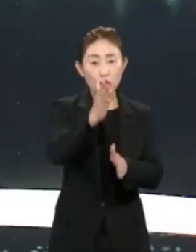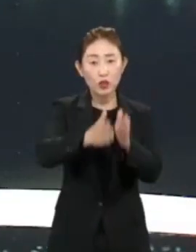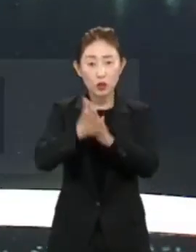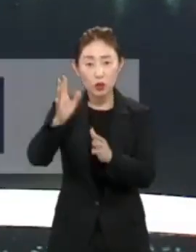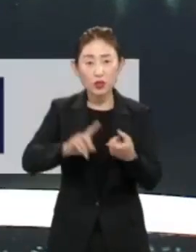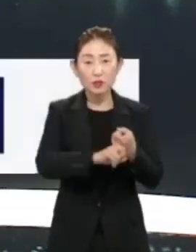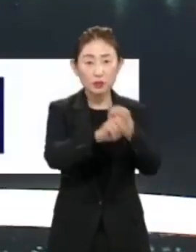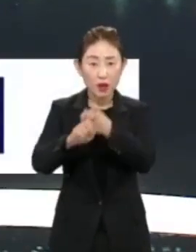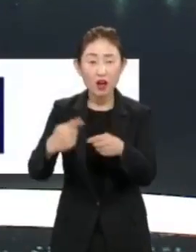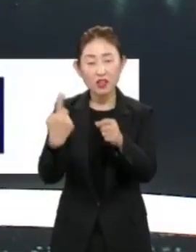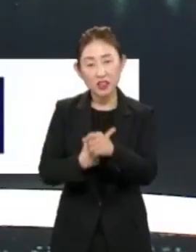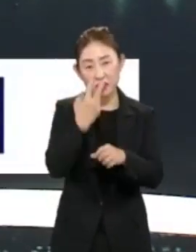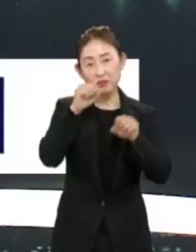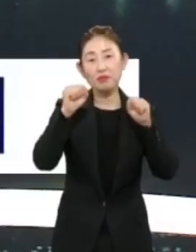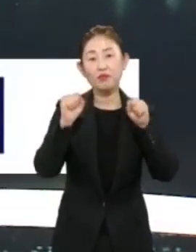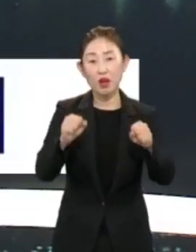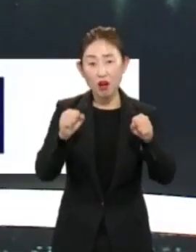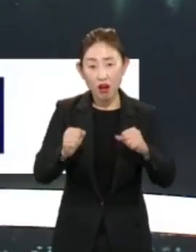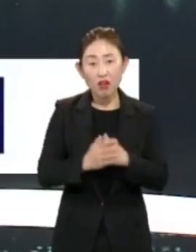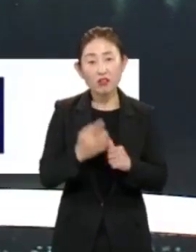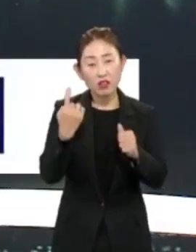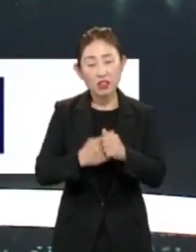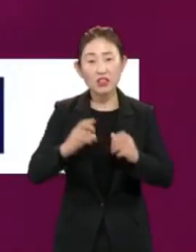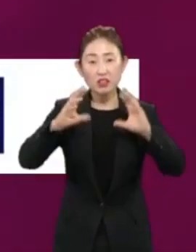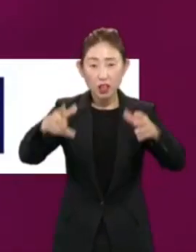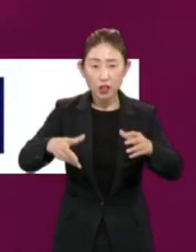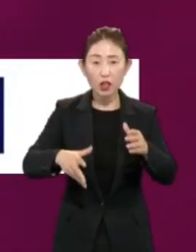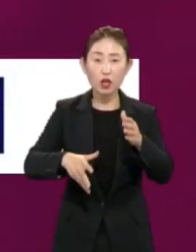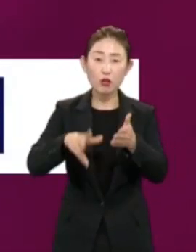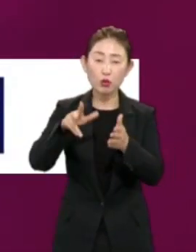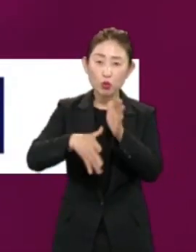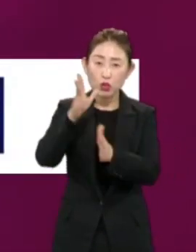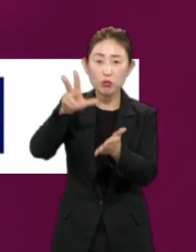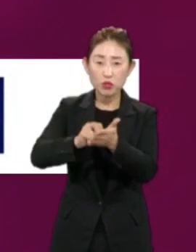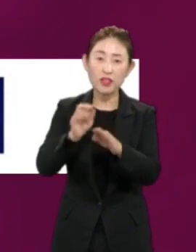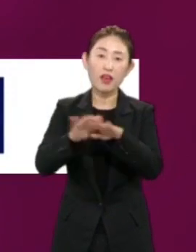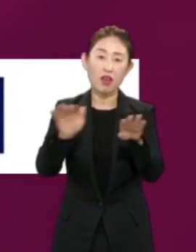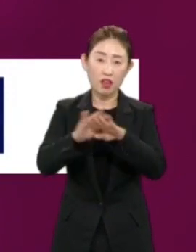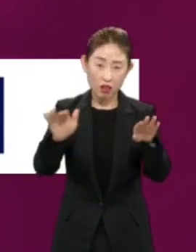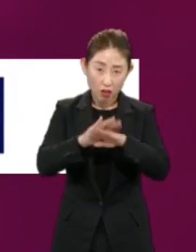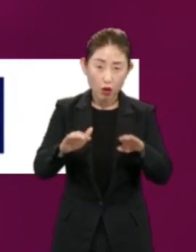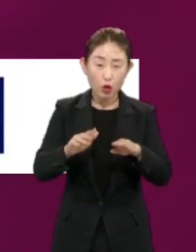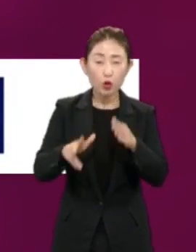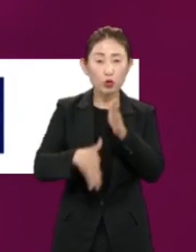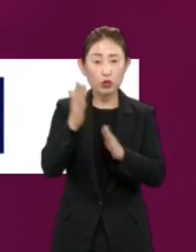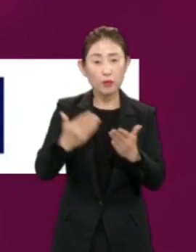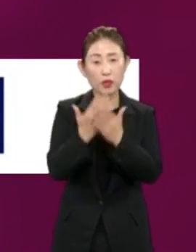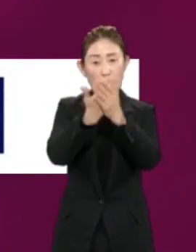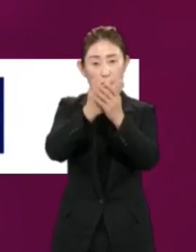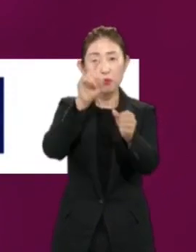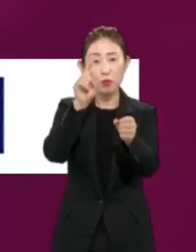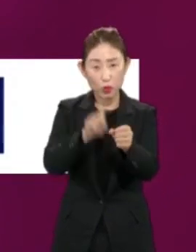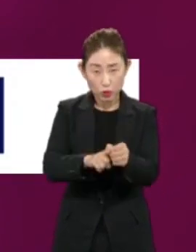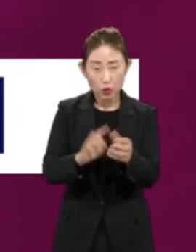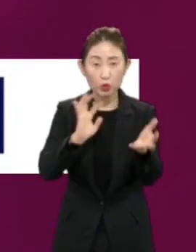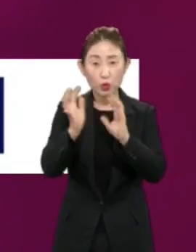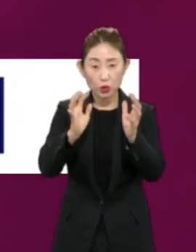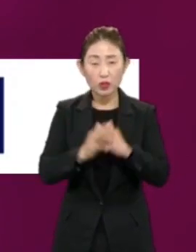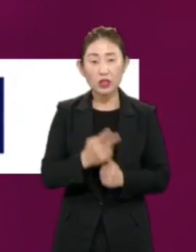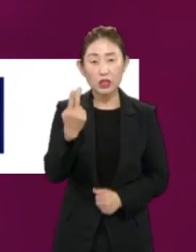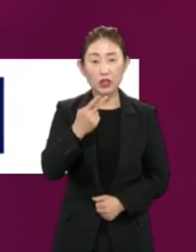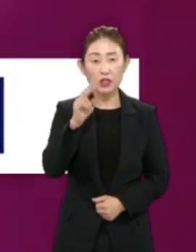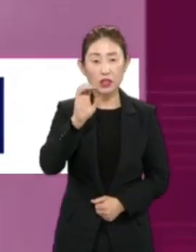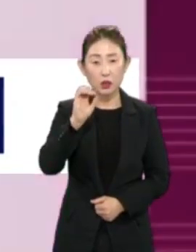도시간 협력으로 세계가 공동으로 처 있는 도시 문제를 해결하고 지속 가능한 도시 발전 모델을 논의하기 위한